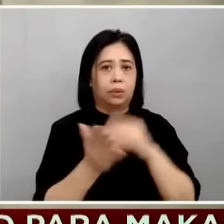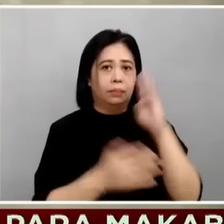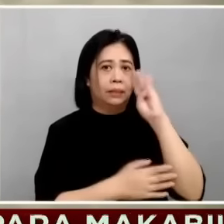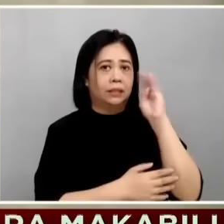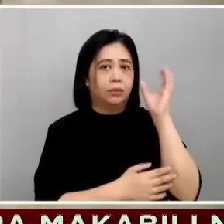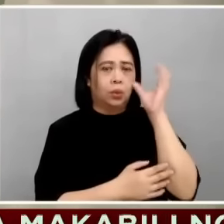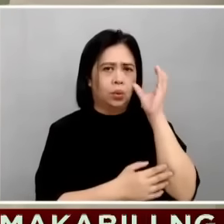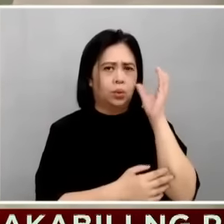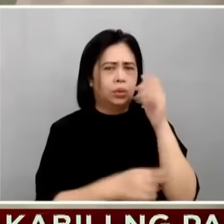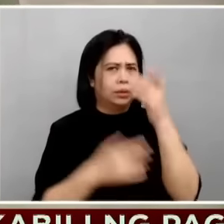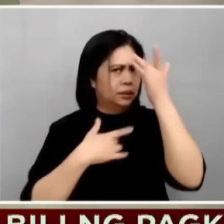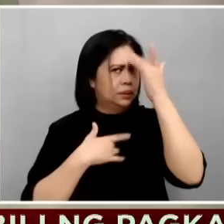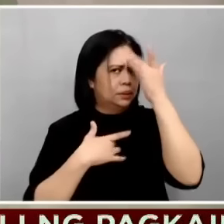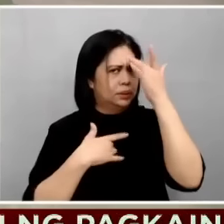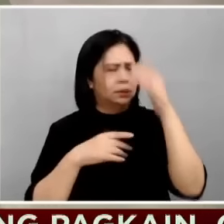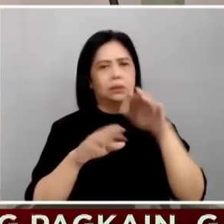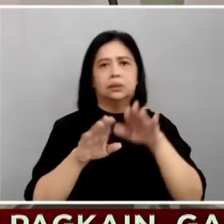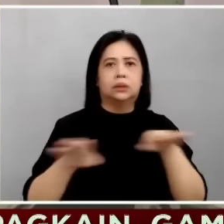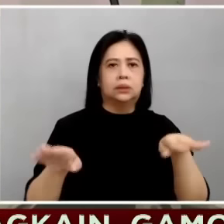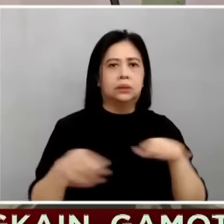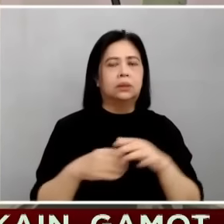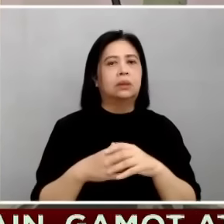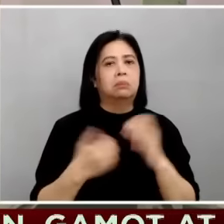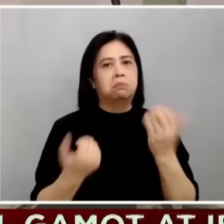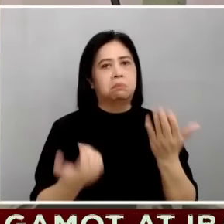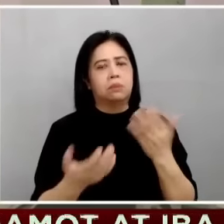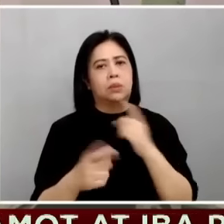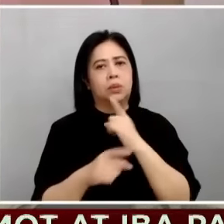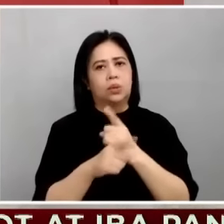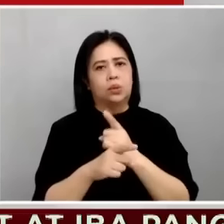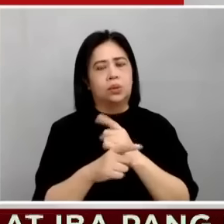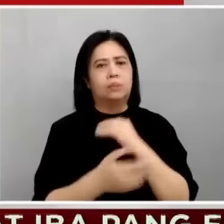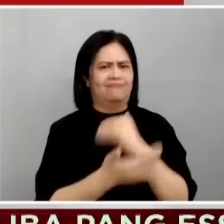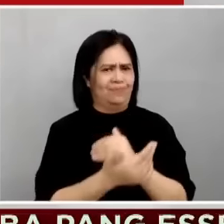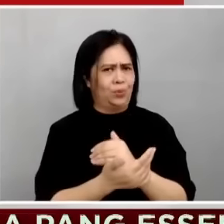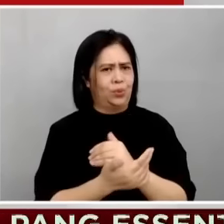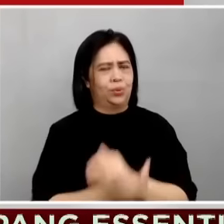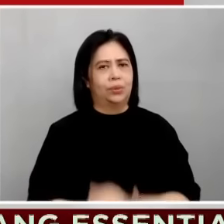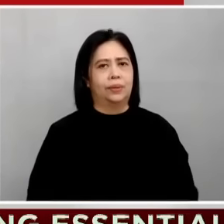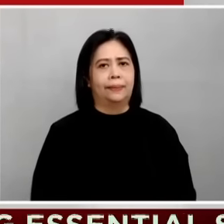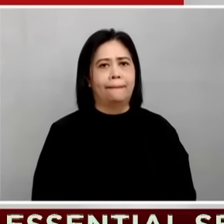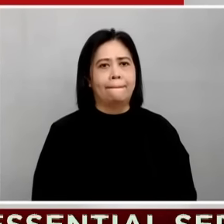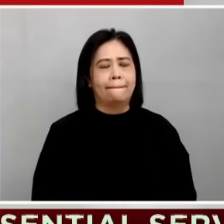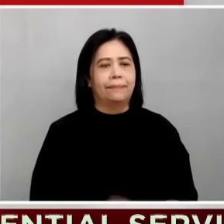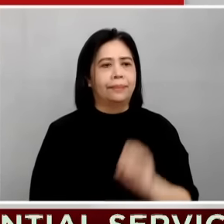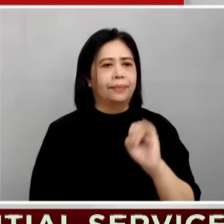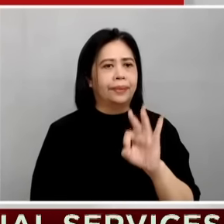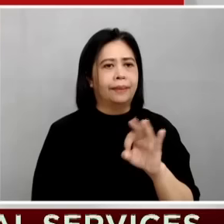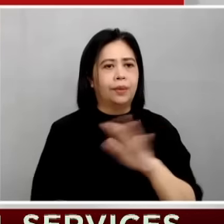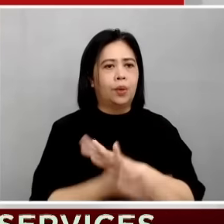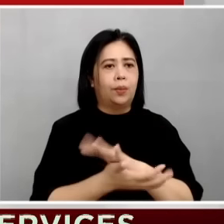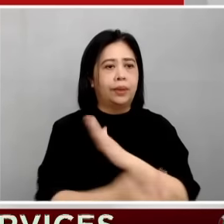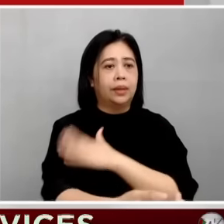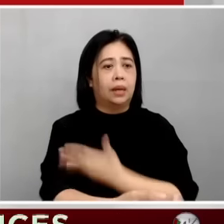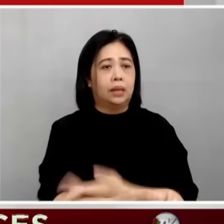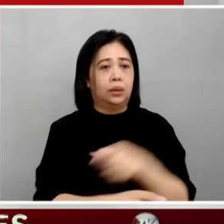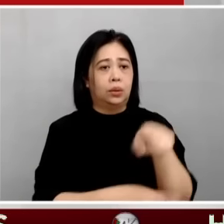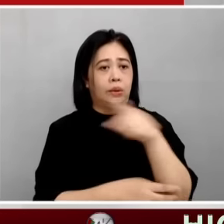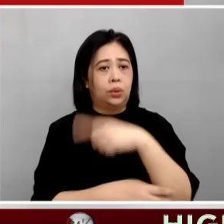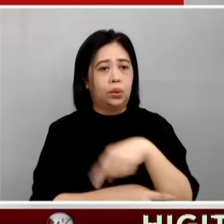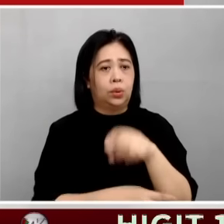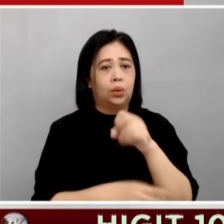ang pagkakasakit ng mga bata ay maaari naman talagang maiwasan. Hindi magkakaroon ng COVID ang anak ninyo kung